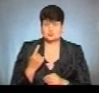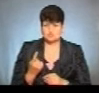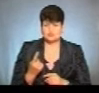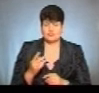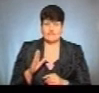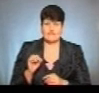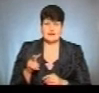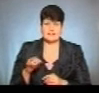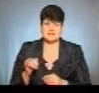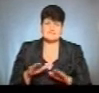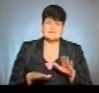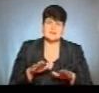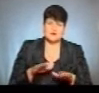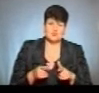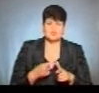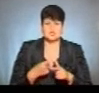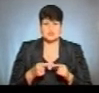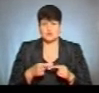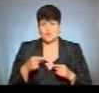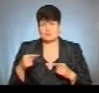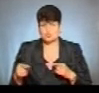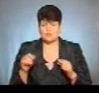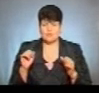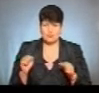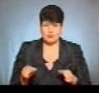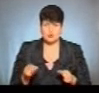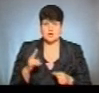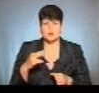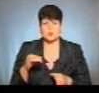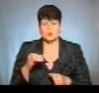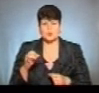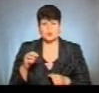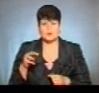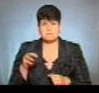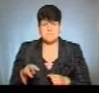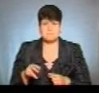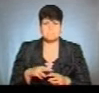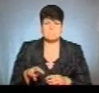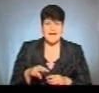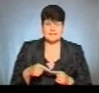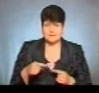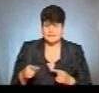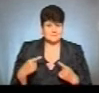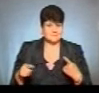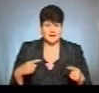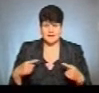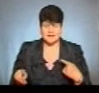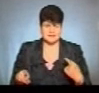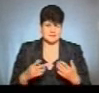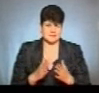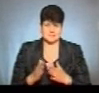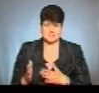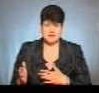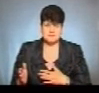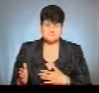величину, наприклад, вагу чи довжину, можна міряти дюймами, там, метрами, тобто різні метричні системи.